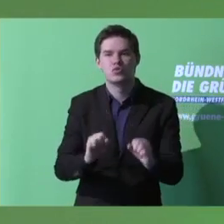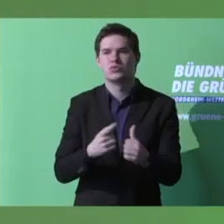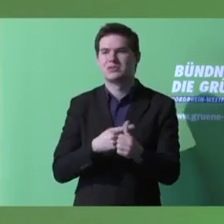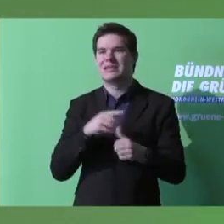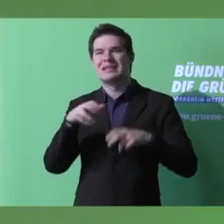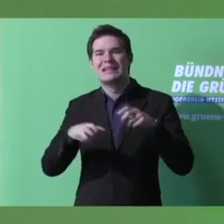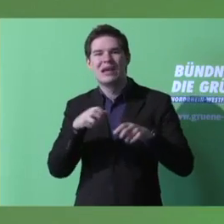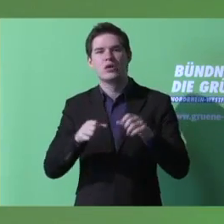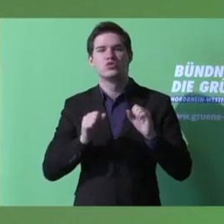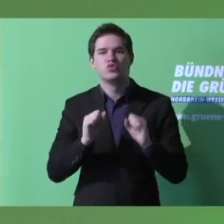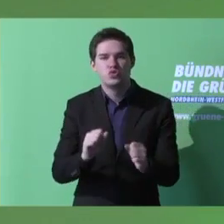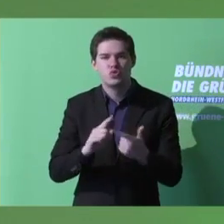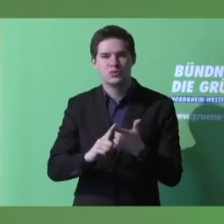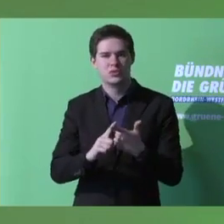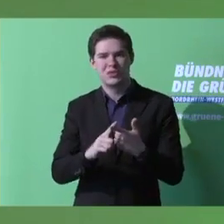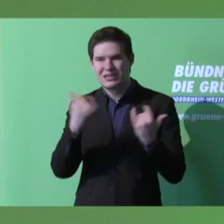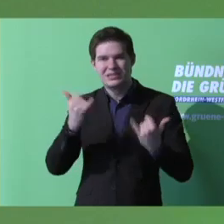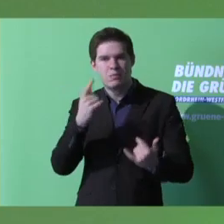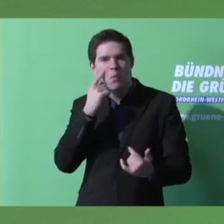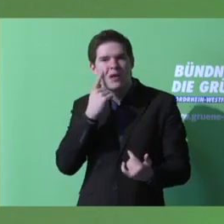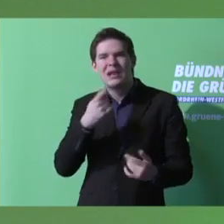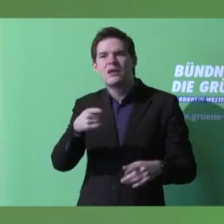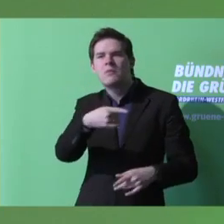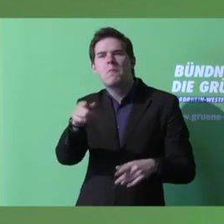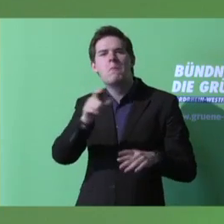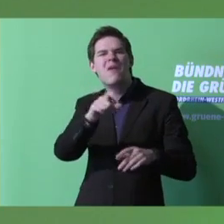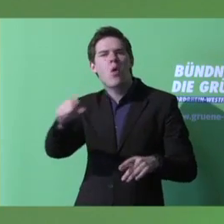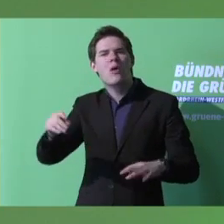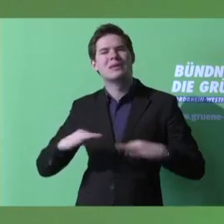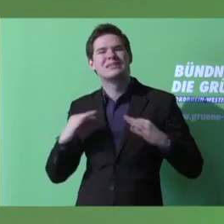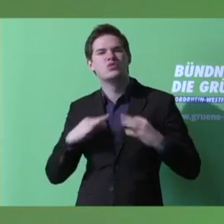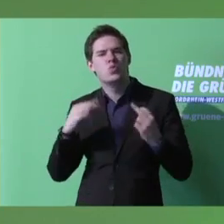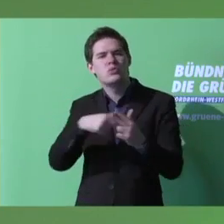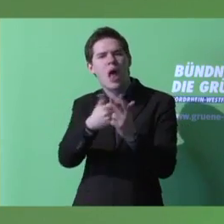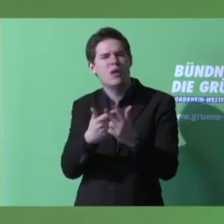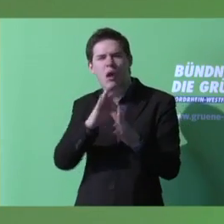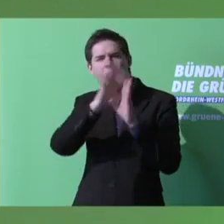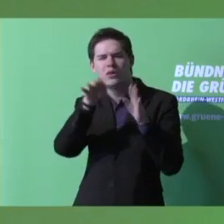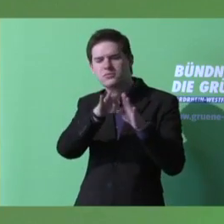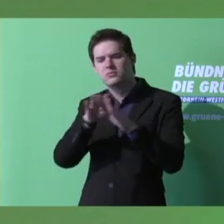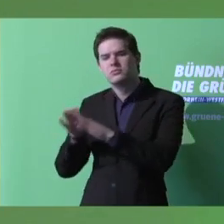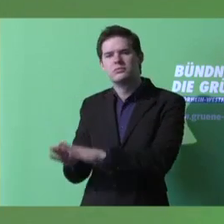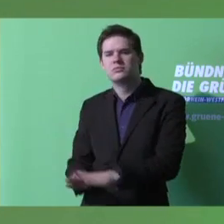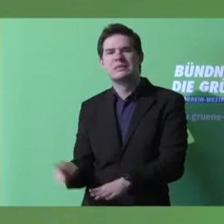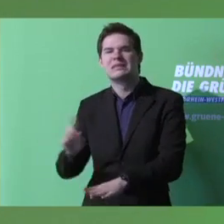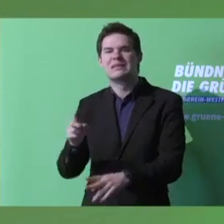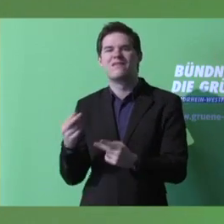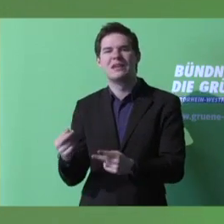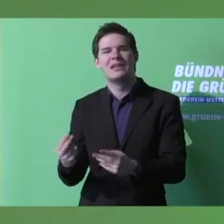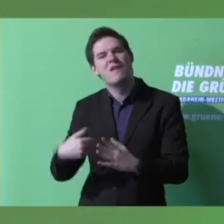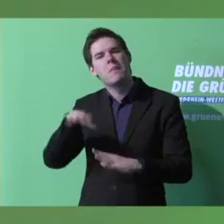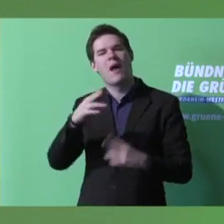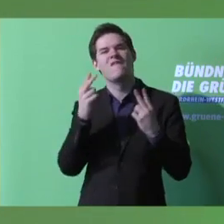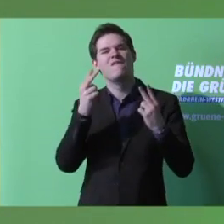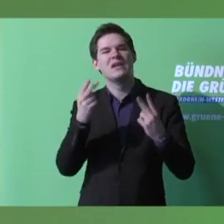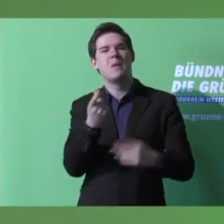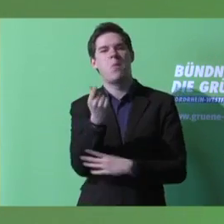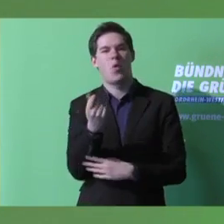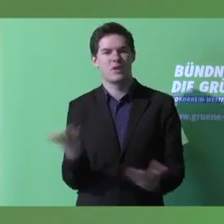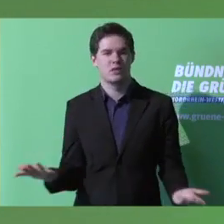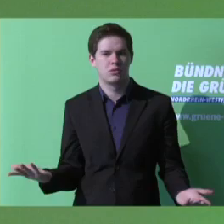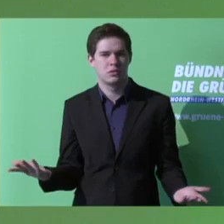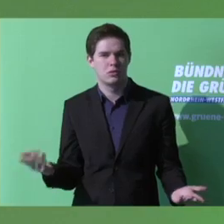Bevölkerung hinten angestellt wird, wenn es um den Profit geht durch immer größere Mastanlagen. Diese